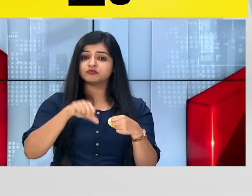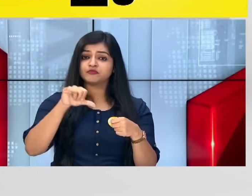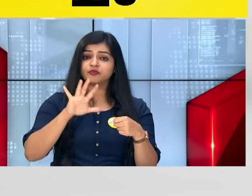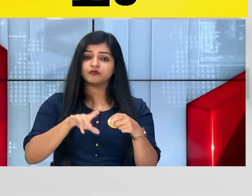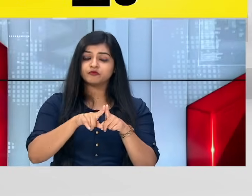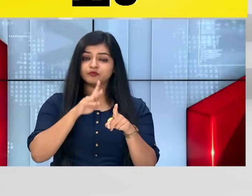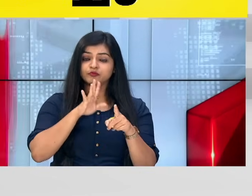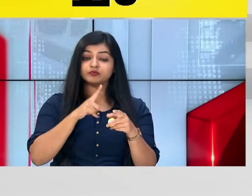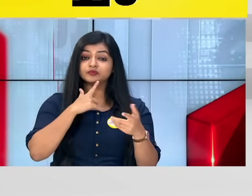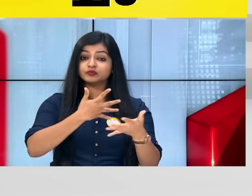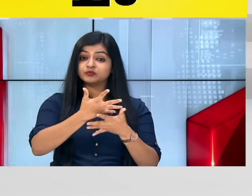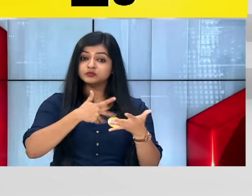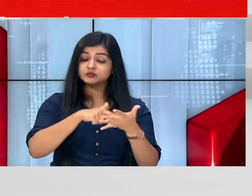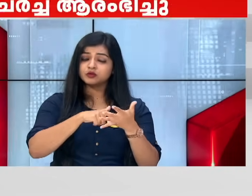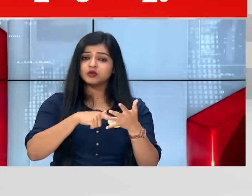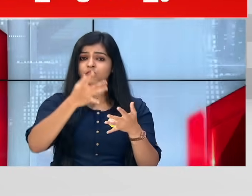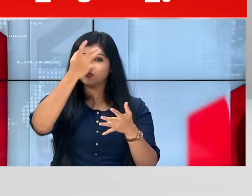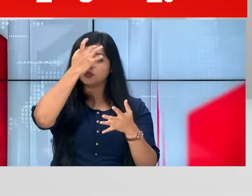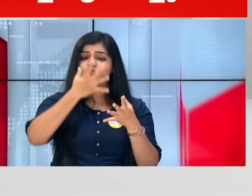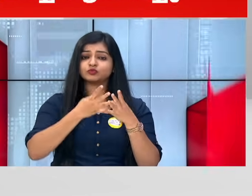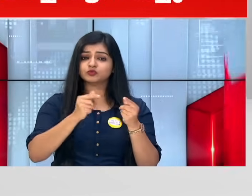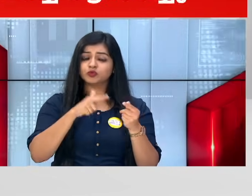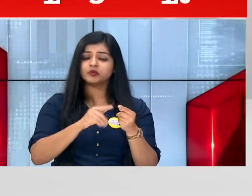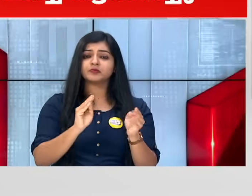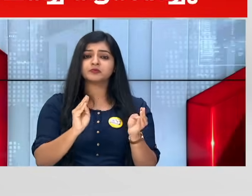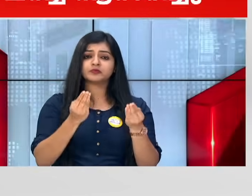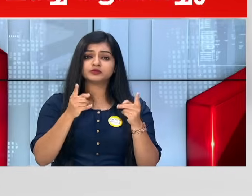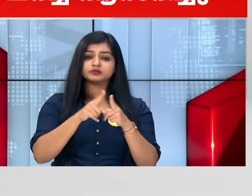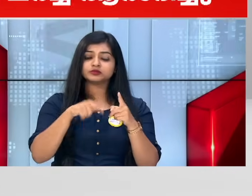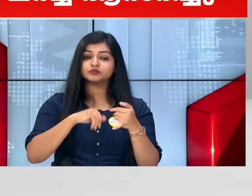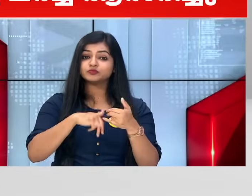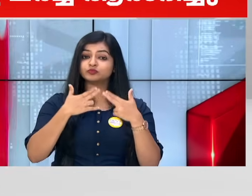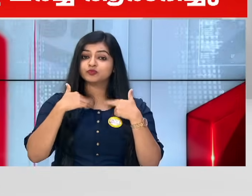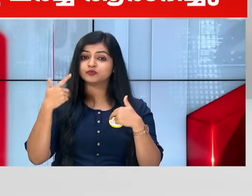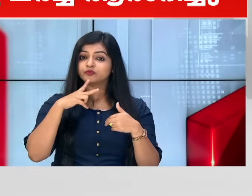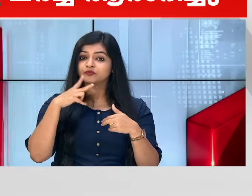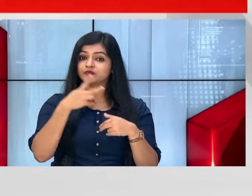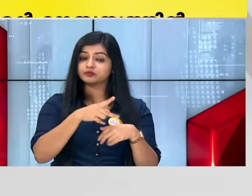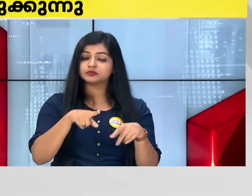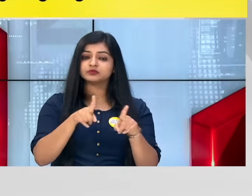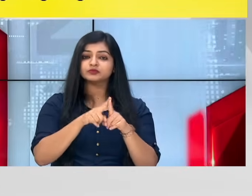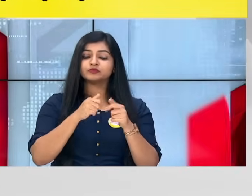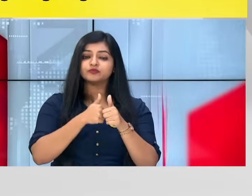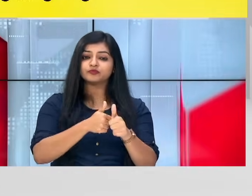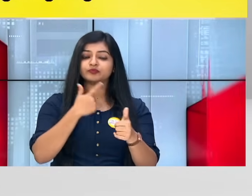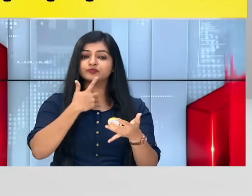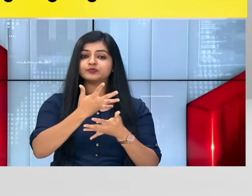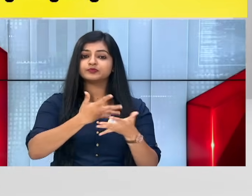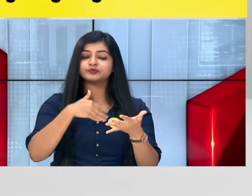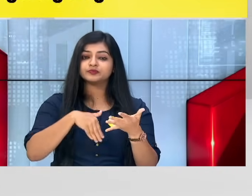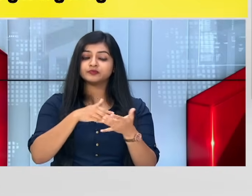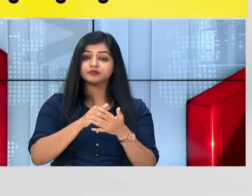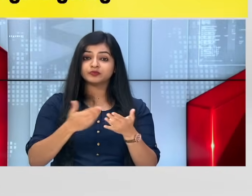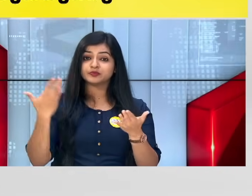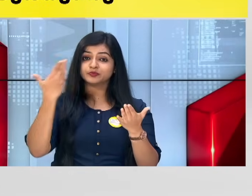തന്നെ ചർച്ചകളിലൂടെ ഇത് പരിഹരിക്കാൻ കഴിഞ്ഞാൽ അതായിരിക്കും ഏറ്റവും ഉത്തമമായ സുപ്രീം കോടതി ഹർജി കഴിഞ്ഞ